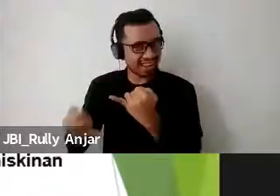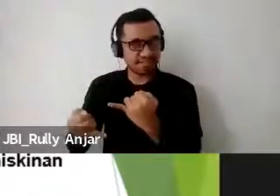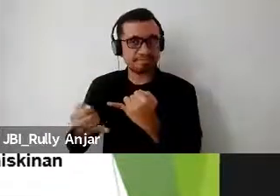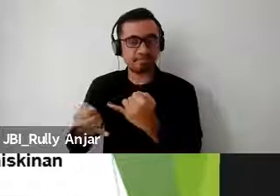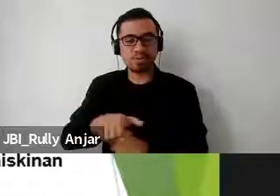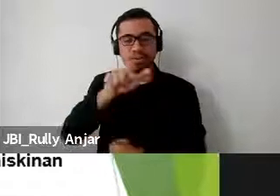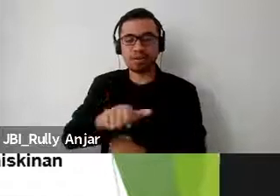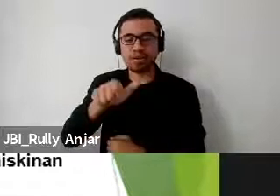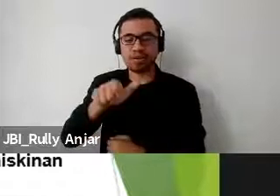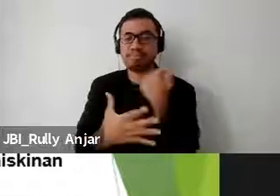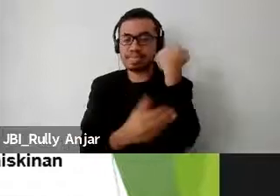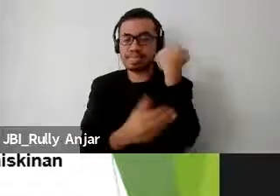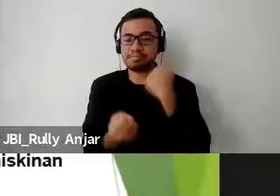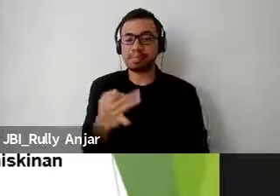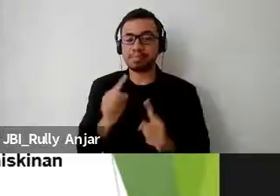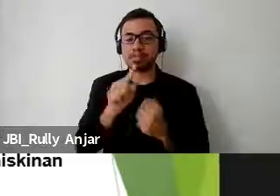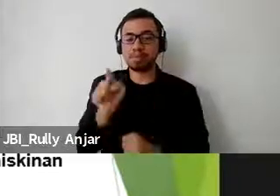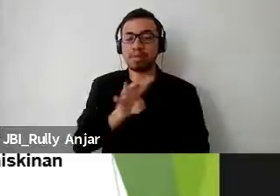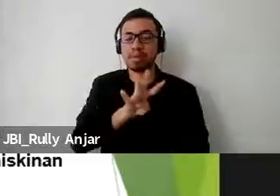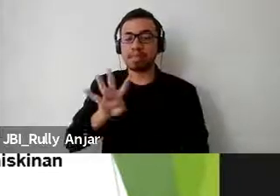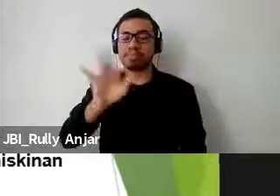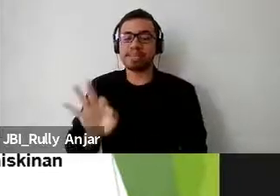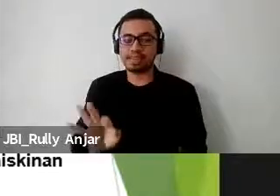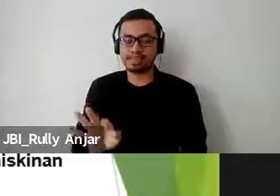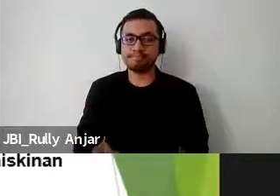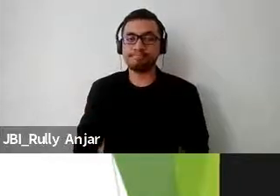adalah 11,44%.